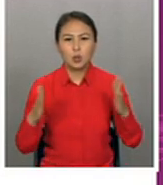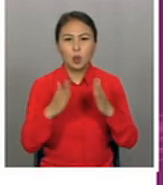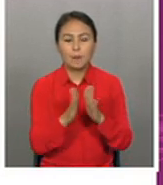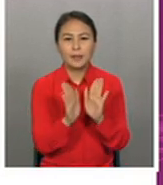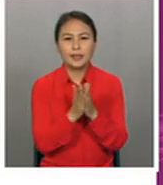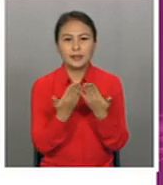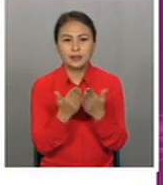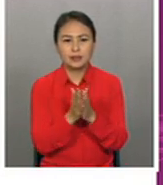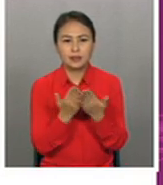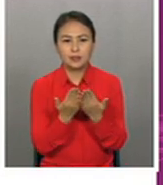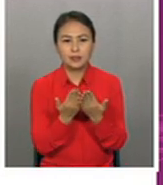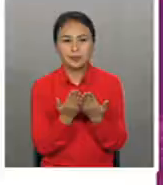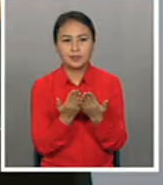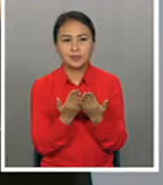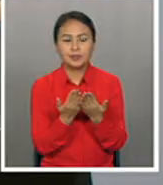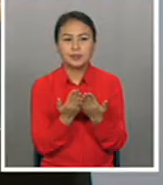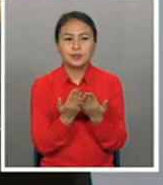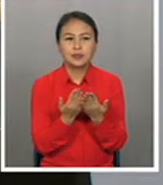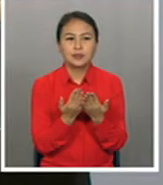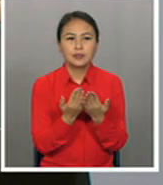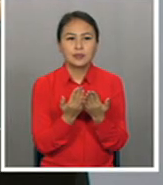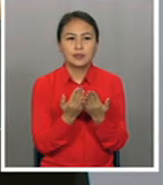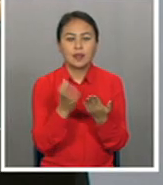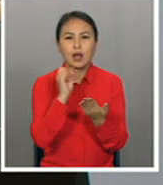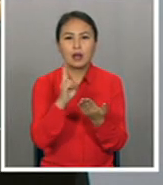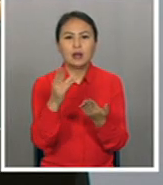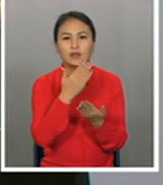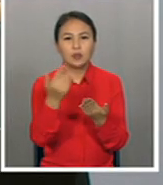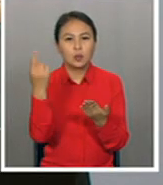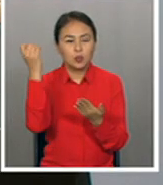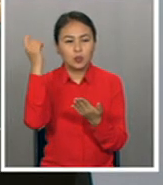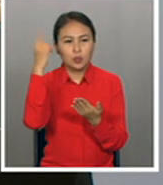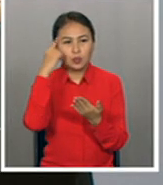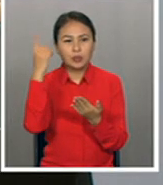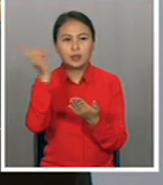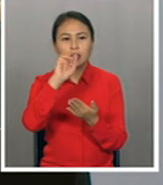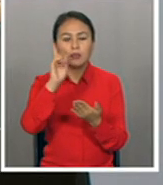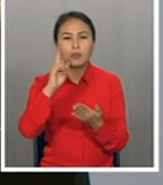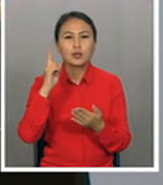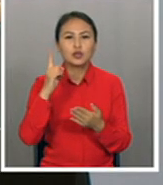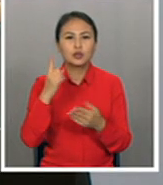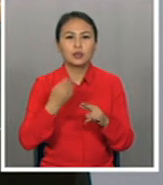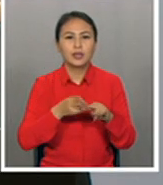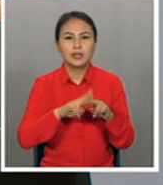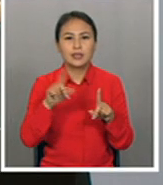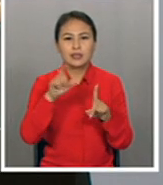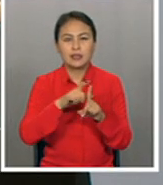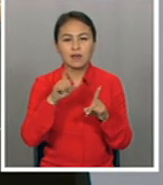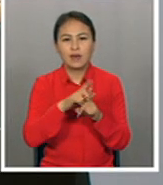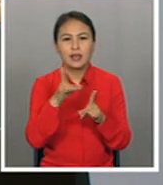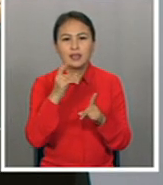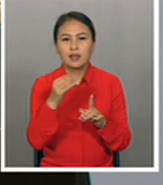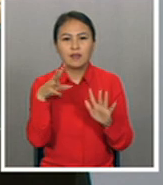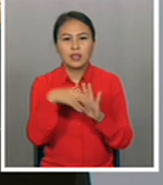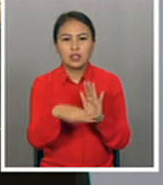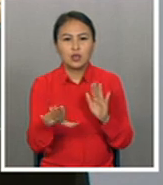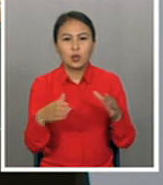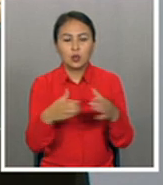«дом», «книга». А как вы думаете, почему эти слова не вошли ни в одну из групп?